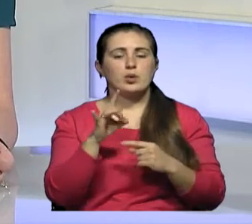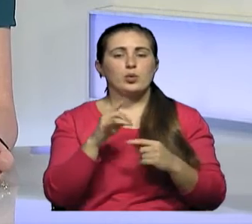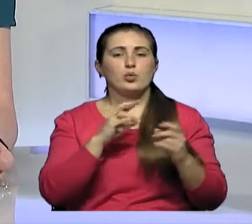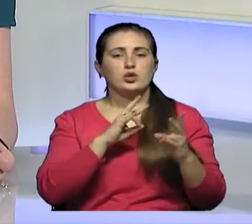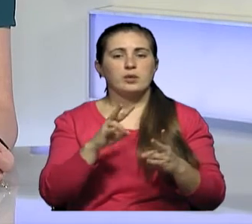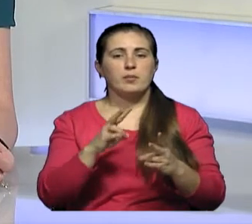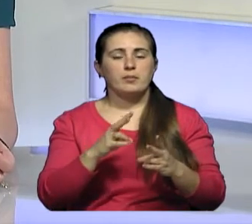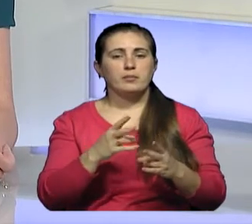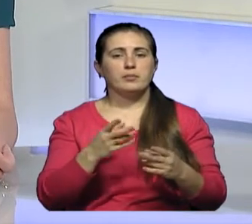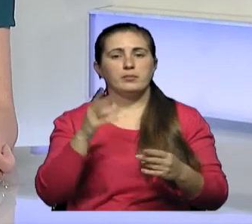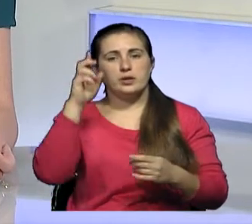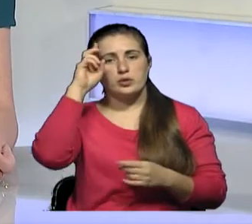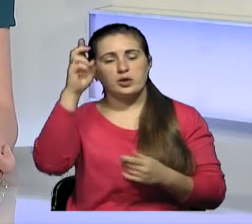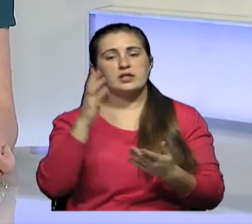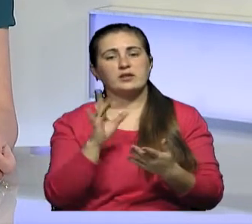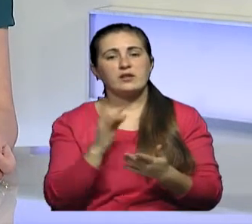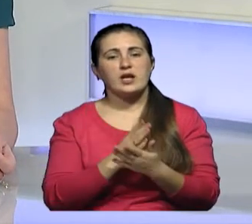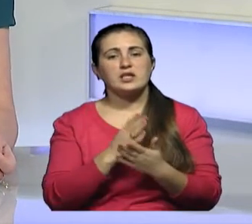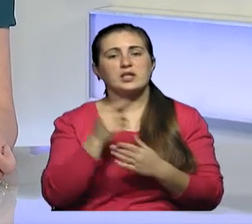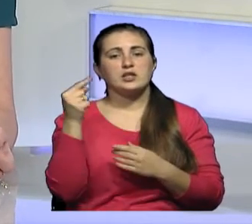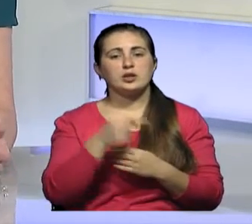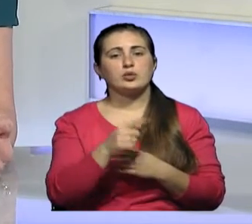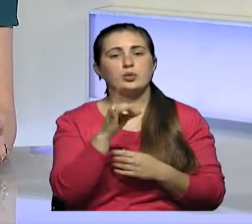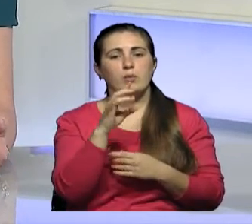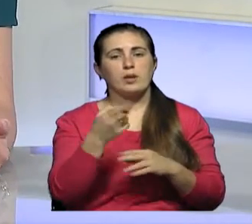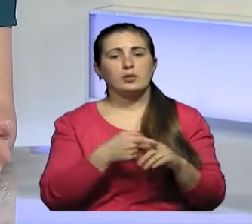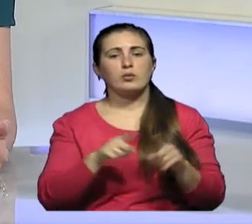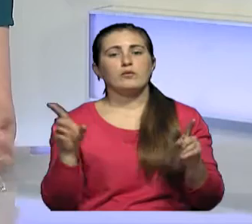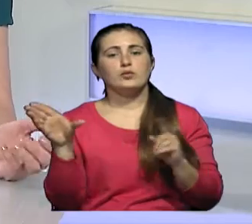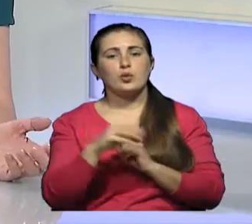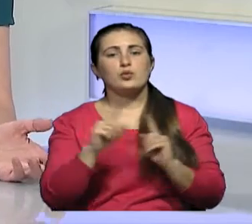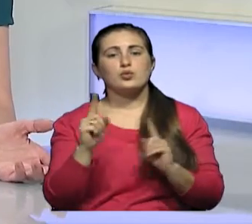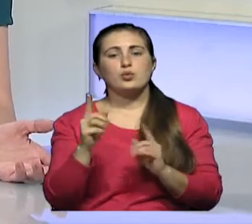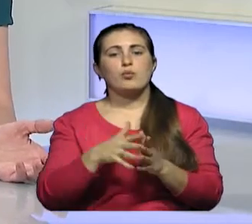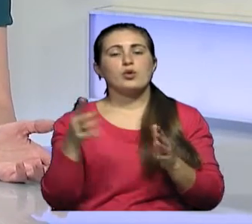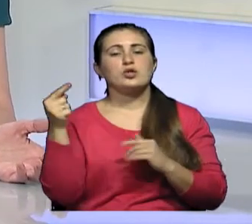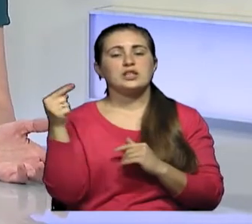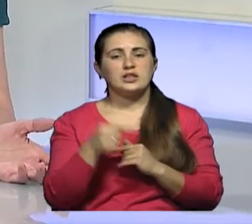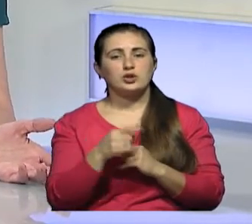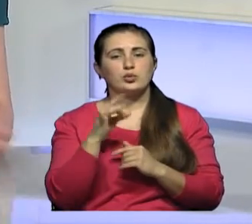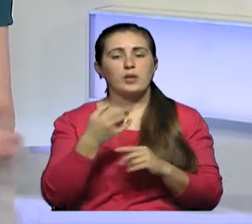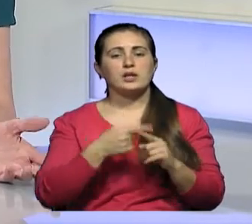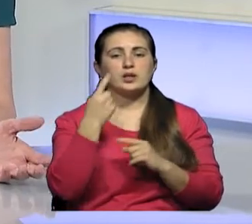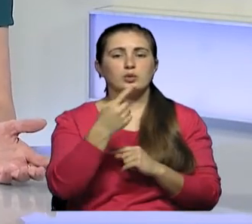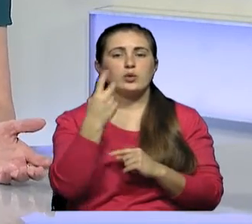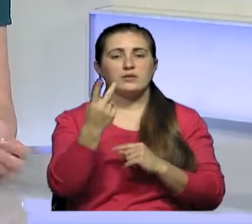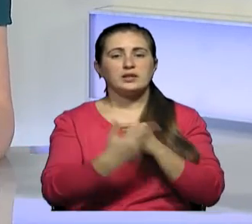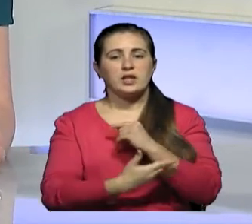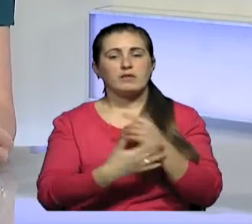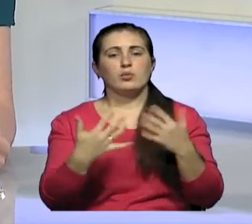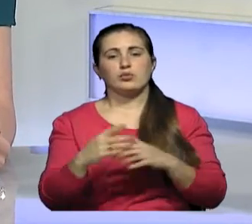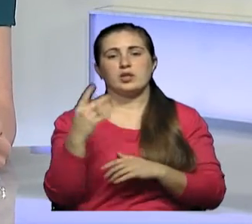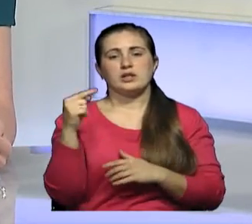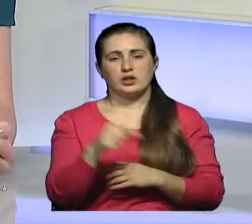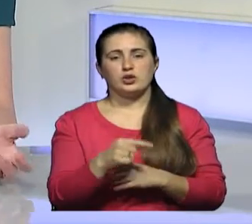государству является размер исчисляемой тысячи рублей поэтому все что больше 1000 это как бы одно дерево 2 и уже 1000 до у